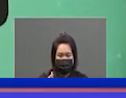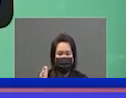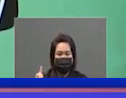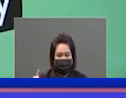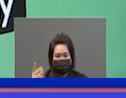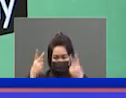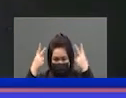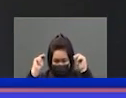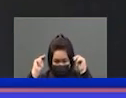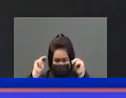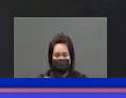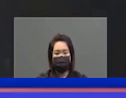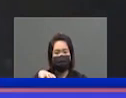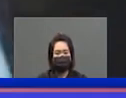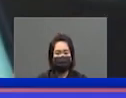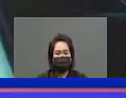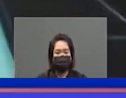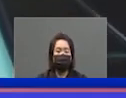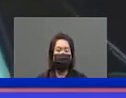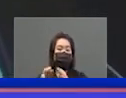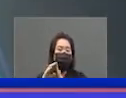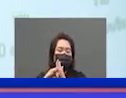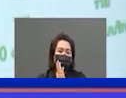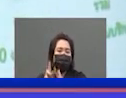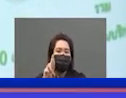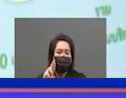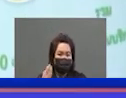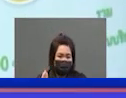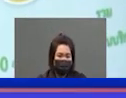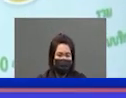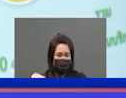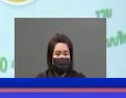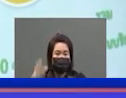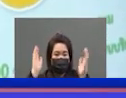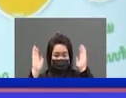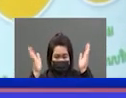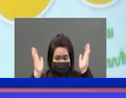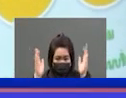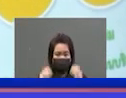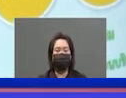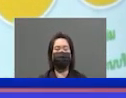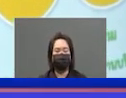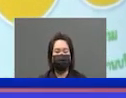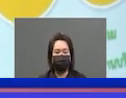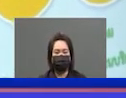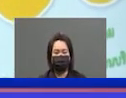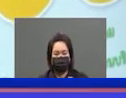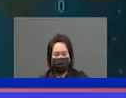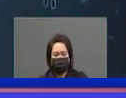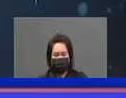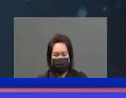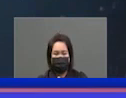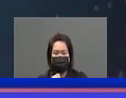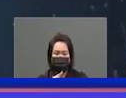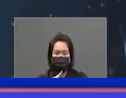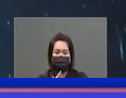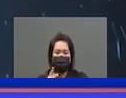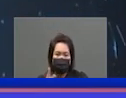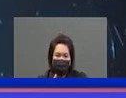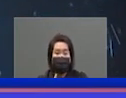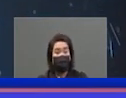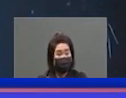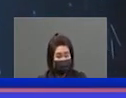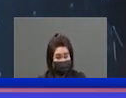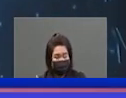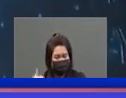งดิจิทัลเนี่ยนะครับเราเรียกว่าแอปทางรัฐนะครับซึ่งเดิมเนี่ยแอปทางรัฐเนี่ยก็จะมาในเรื่องของแอปของ